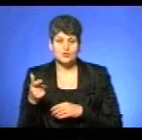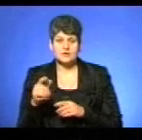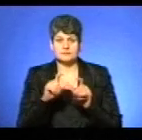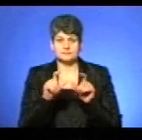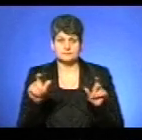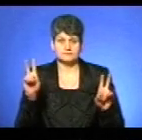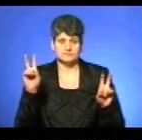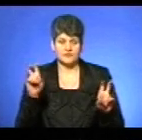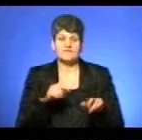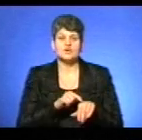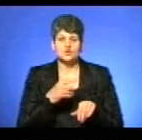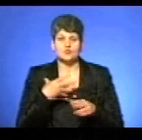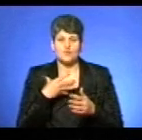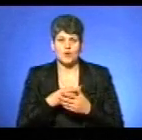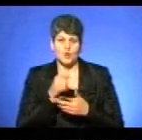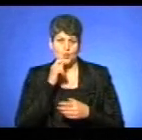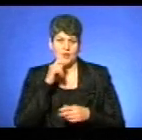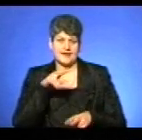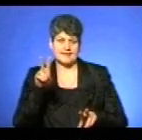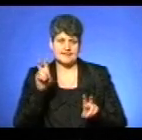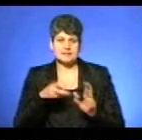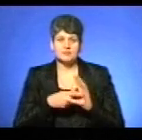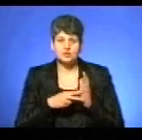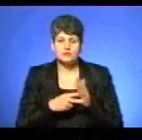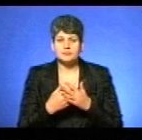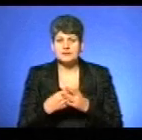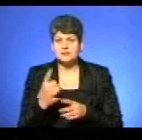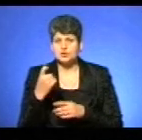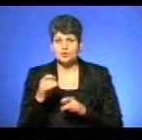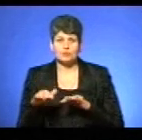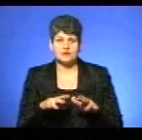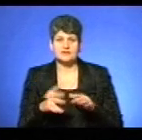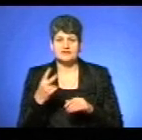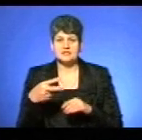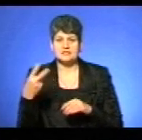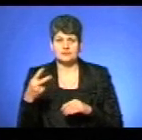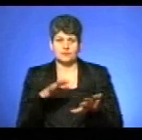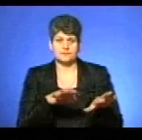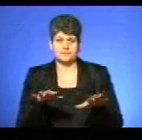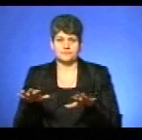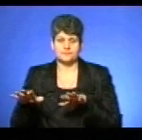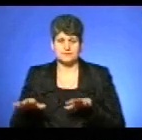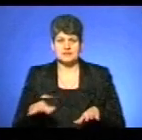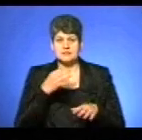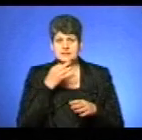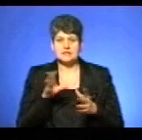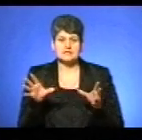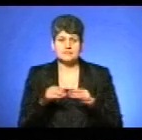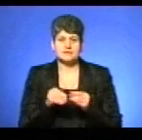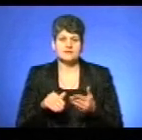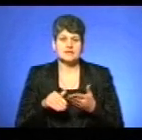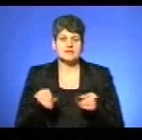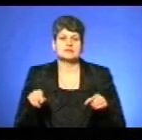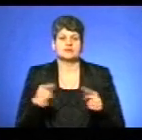девізом «Відчуй своє українське». Заплановано близько 100 подій на 22 локаціях, повідомила співзасновник